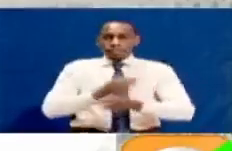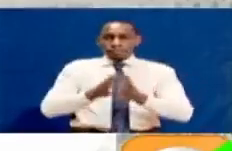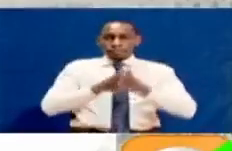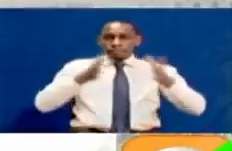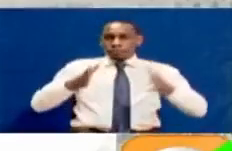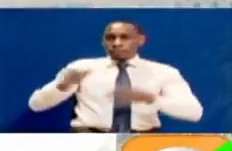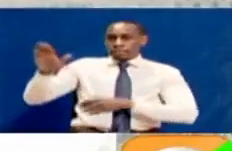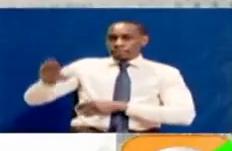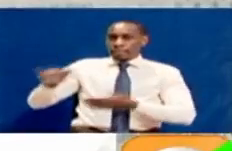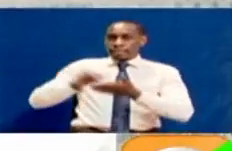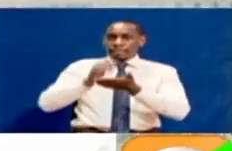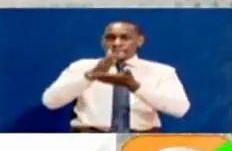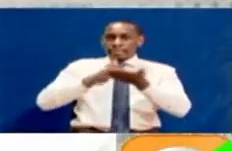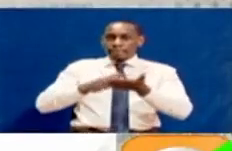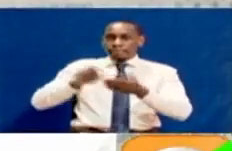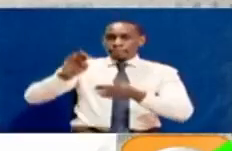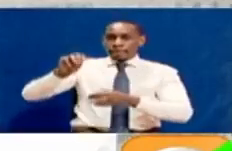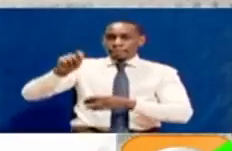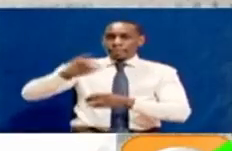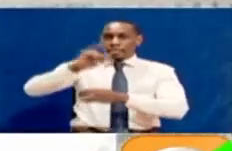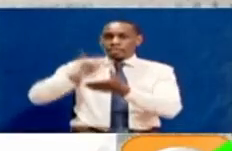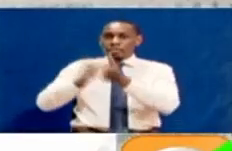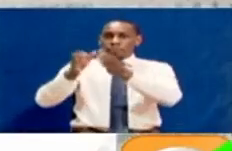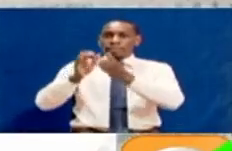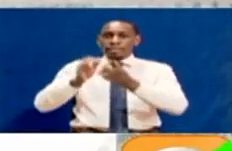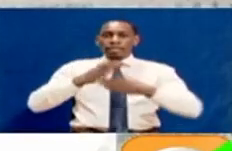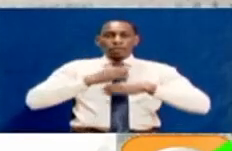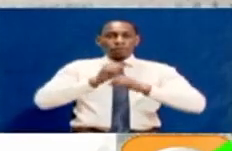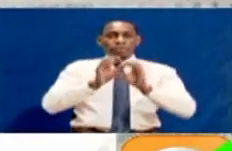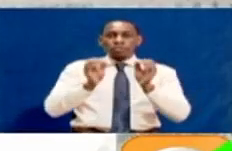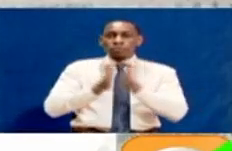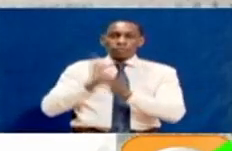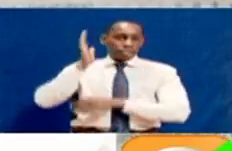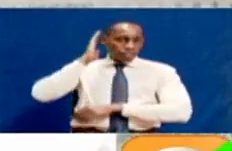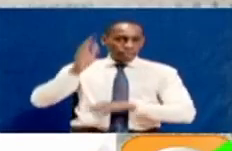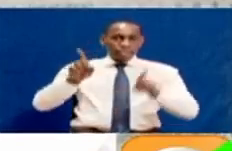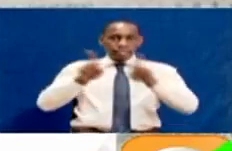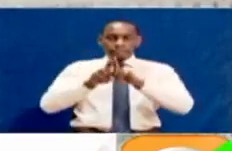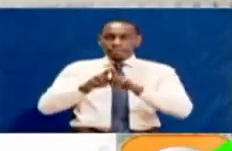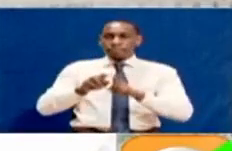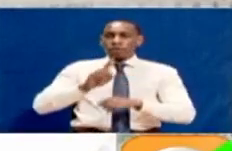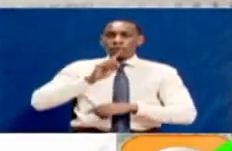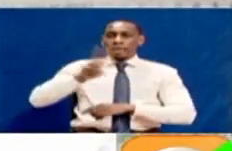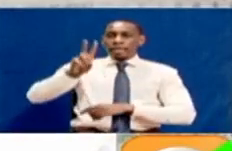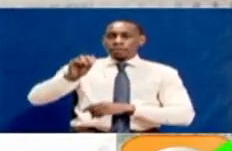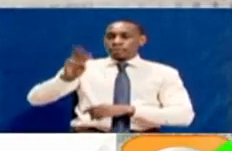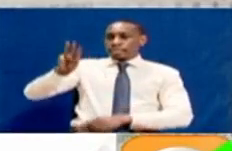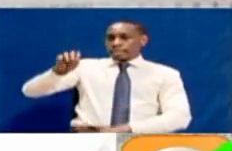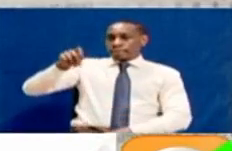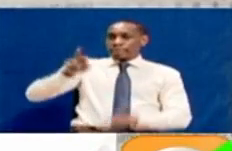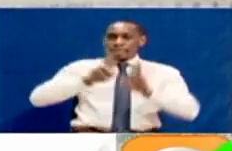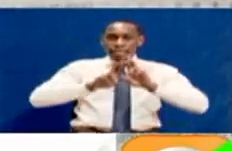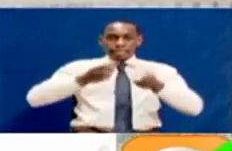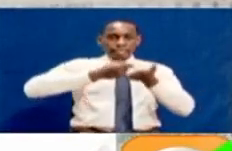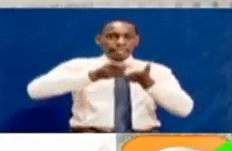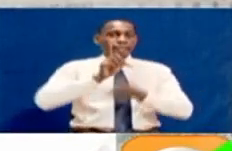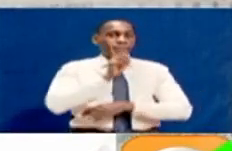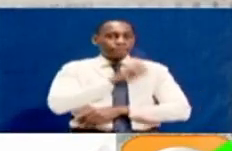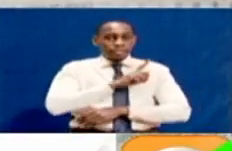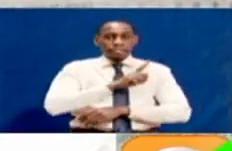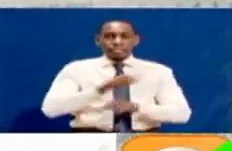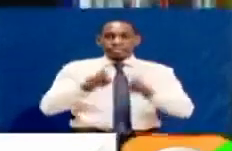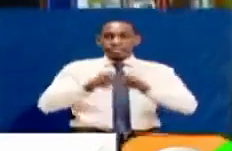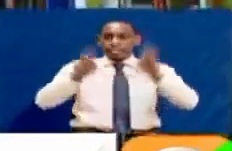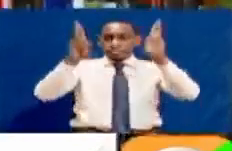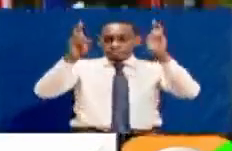kumpa barua kuwa baadhi ya wabunge wa Jubilee hawana imani na Duale na kuwa wabunge 120 tayari wametia sahihi kwa